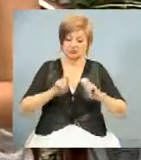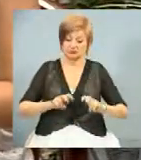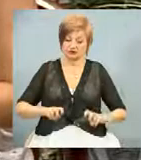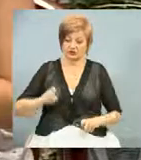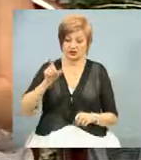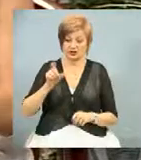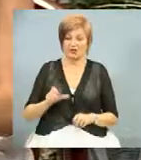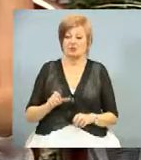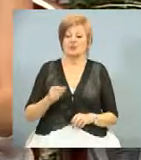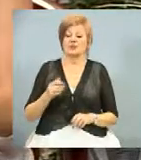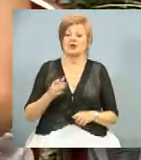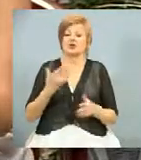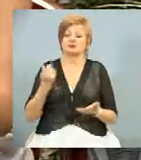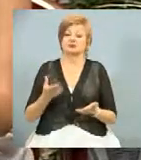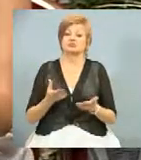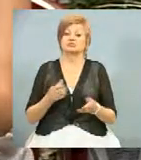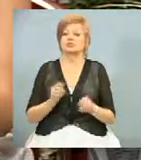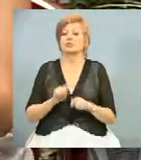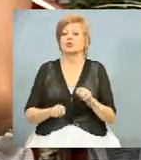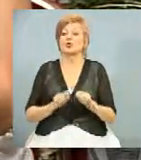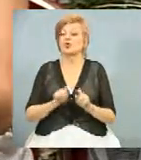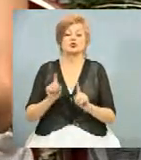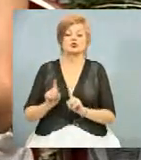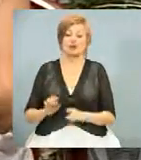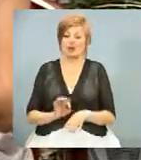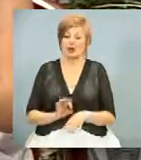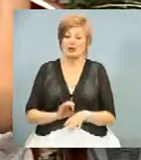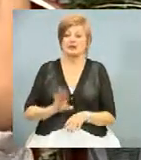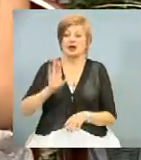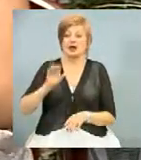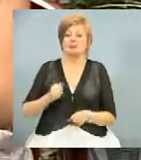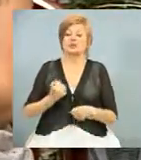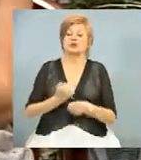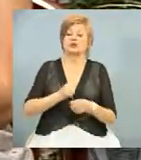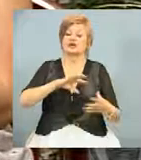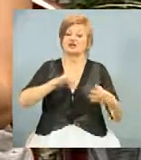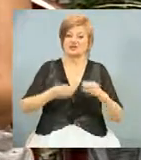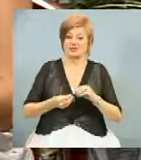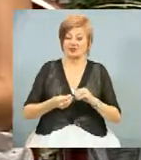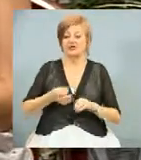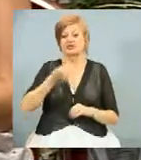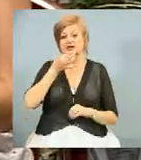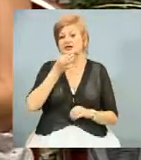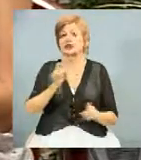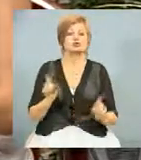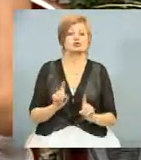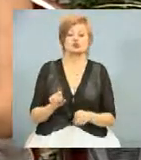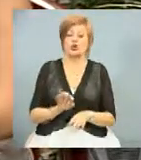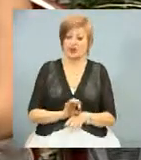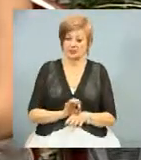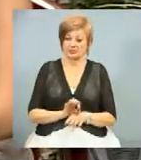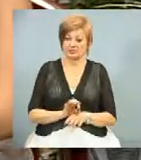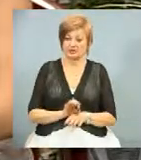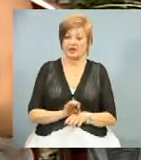так, подивиться, так. Пощупає, де там у нього що болить, а потім зробить якийсь певний висновок і скаже про діагноз, власне. Так. Також